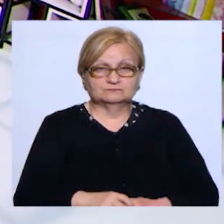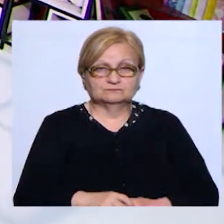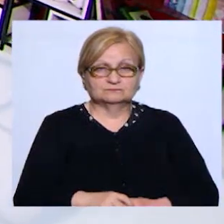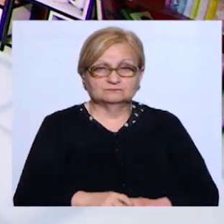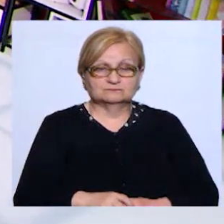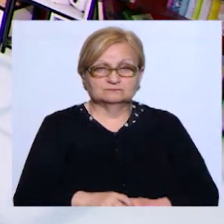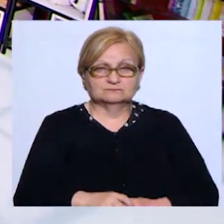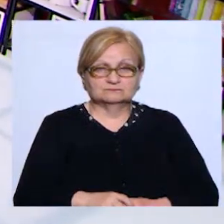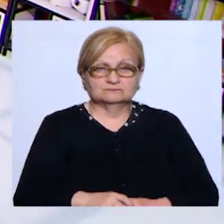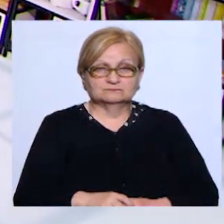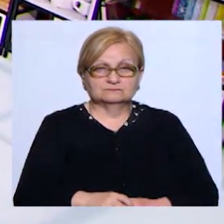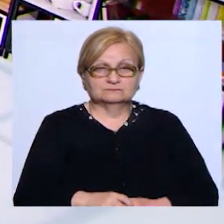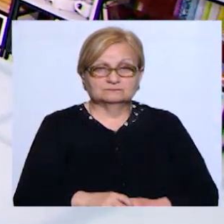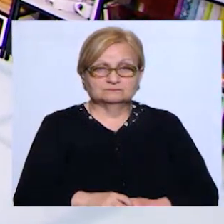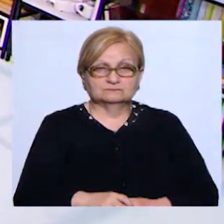ნახეთ.